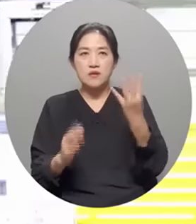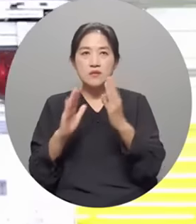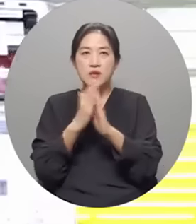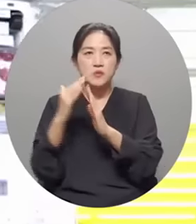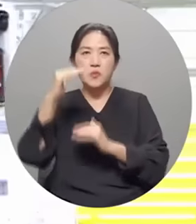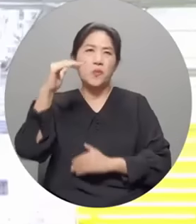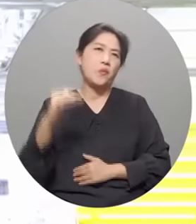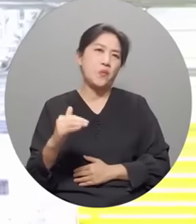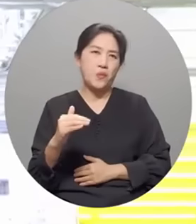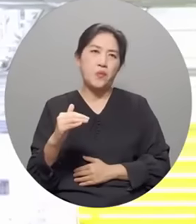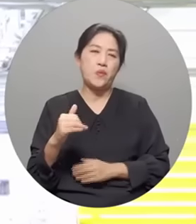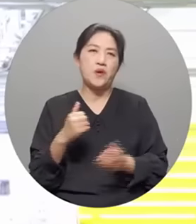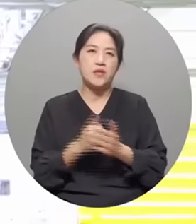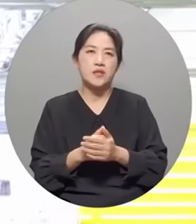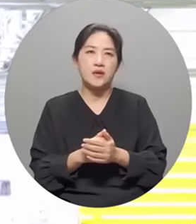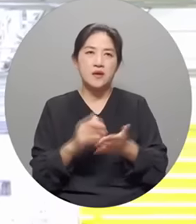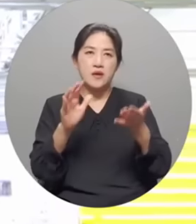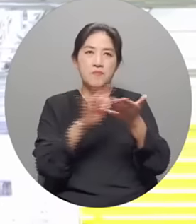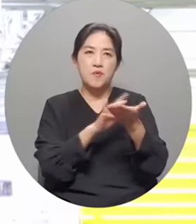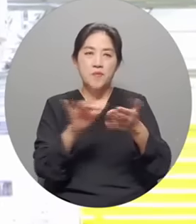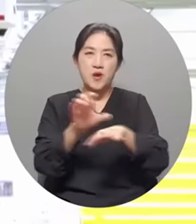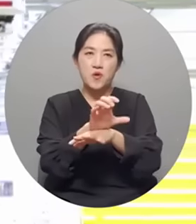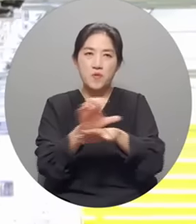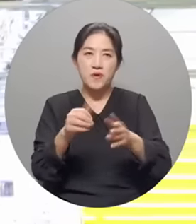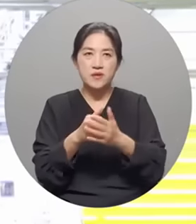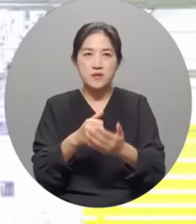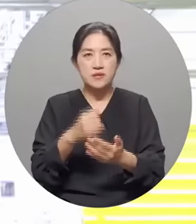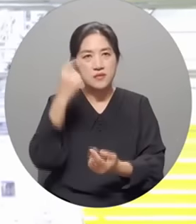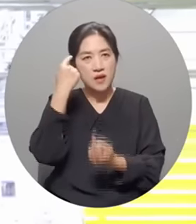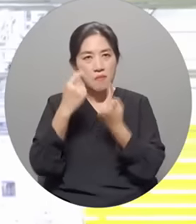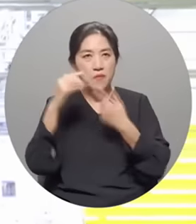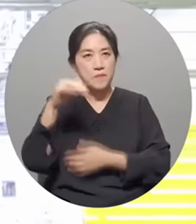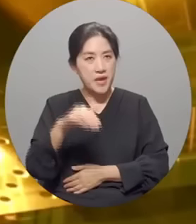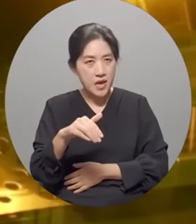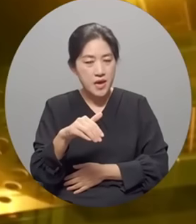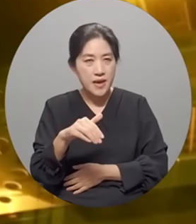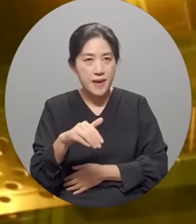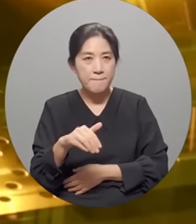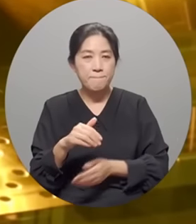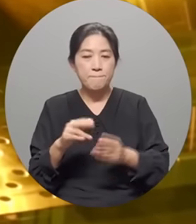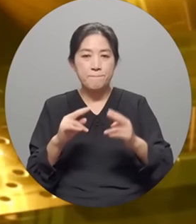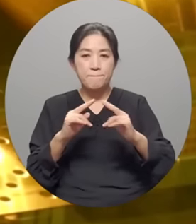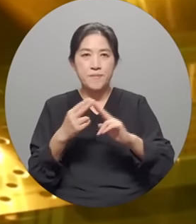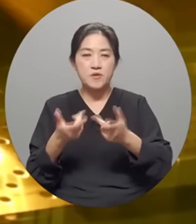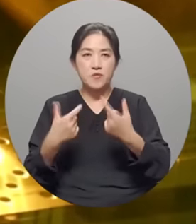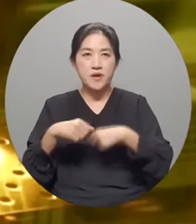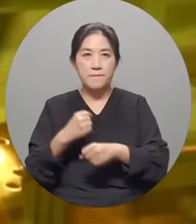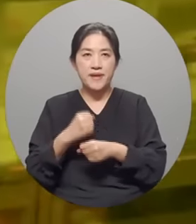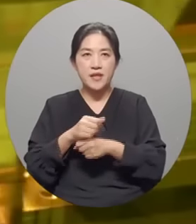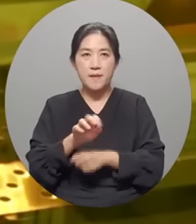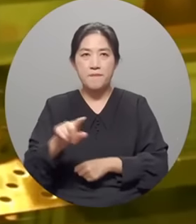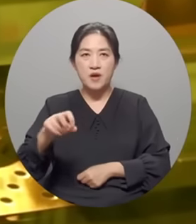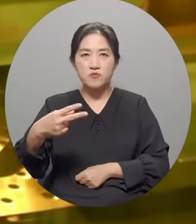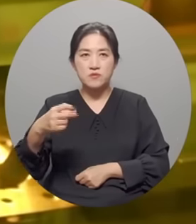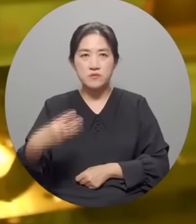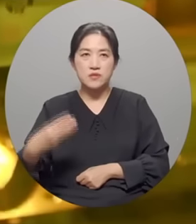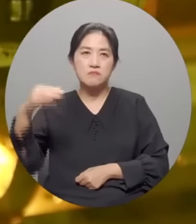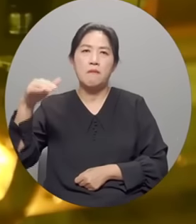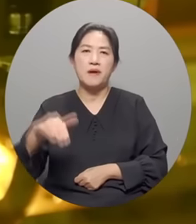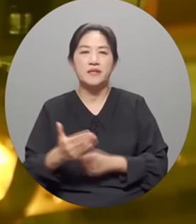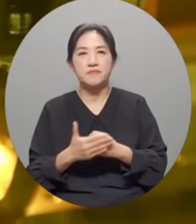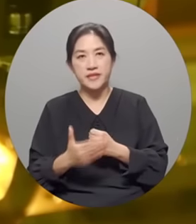밑돌았습니다. 모바일과 PC 수요는 기대만큼 회복되지 않았고 반도체 위탁 생산, 파운드리 실적도 떨어졌기